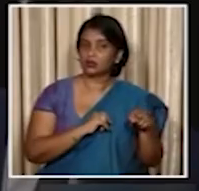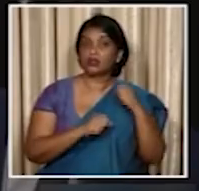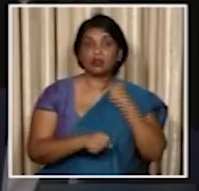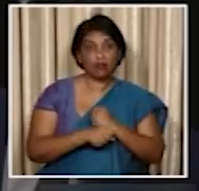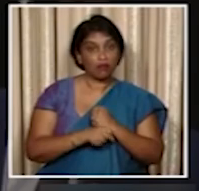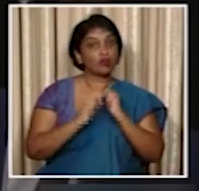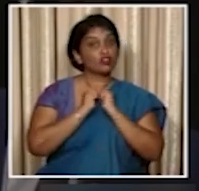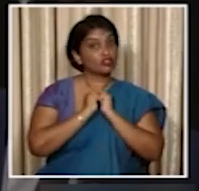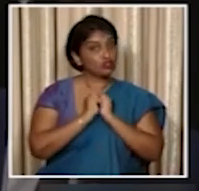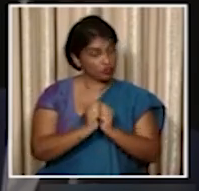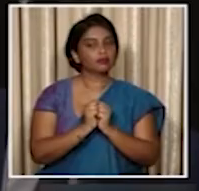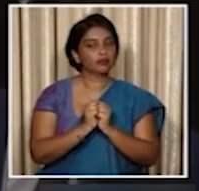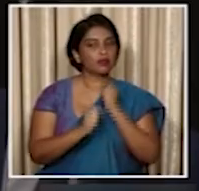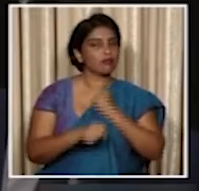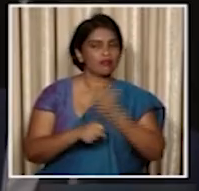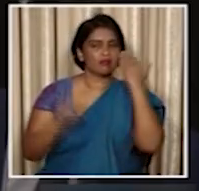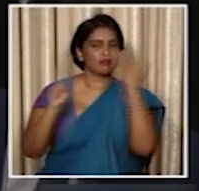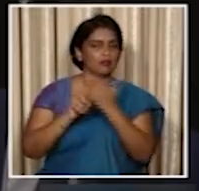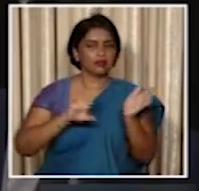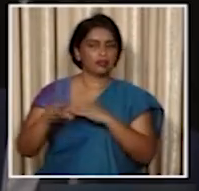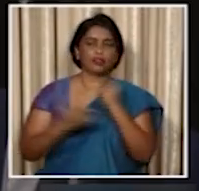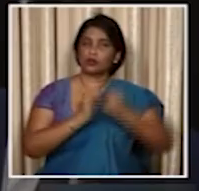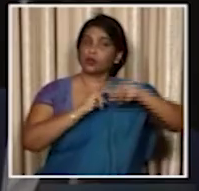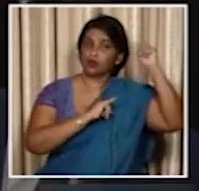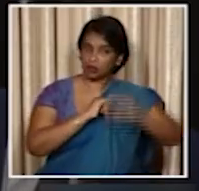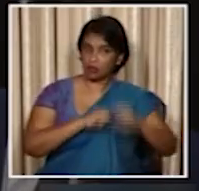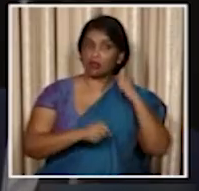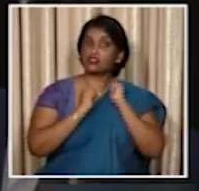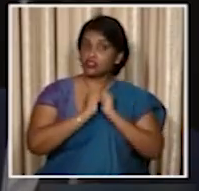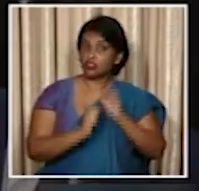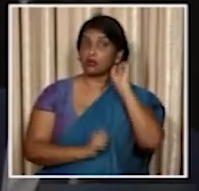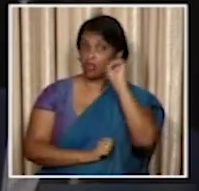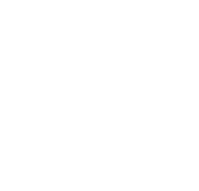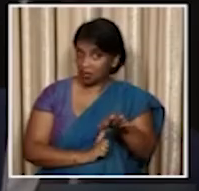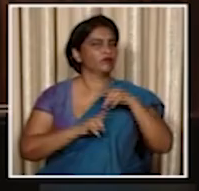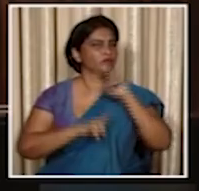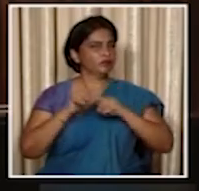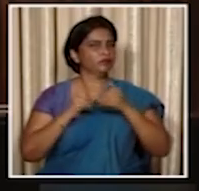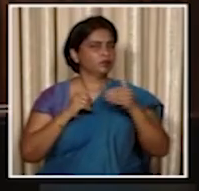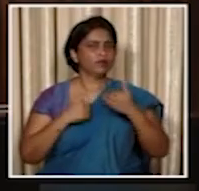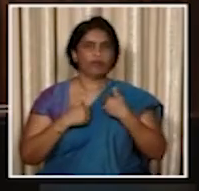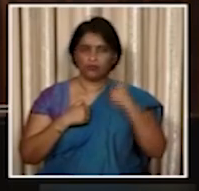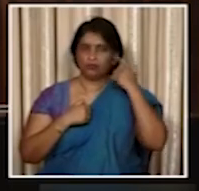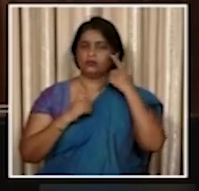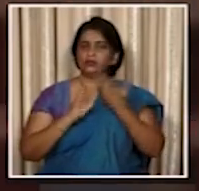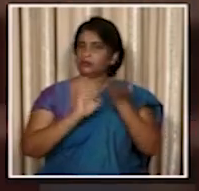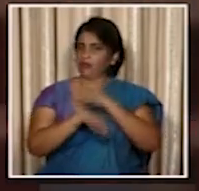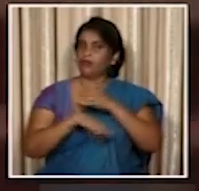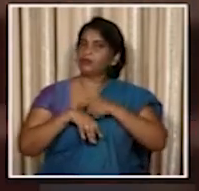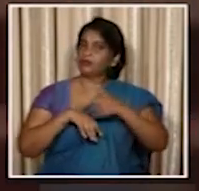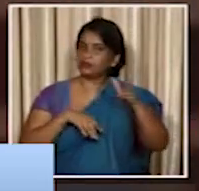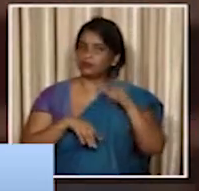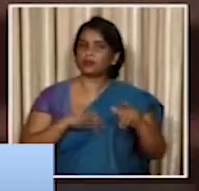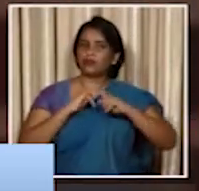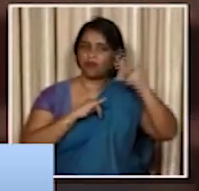රජයේ අවශ්‍යතාවය පසෙකලා සියලුම උපාධිධාරීන්ට රස්සාවල් දෙනවද නැද්ද? මම දන්නවා පෞගිය කාල සීමාවේදී